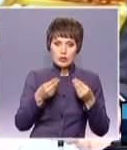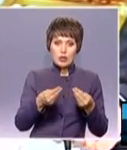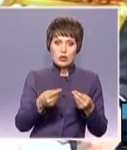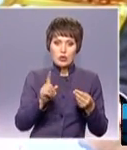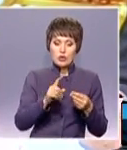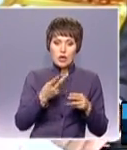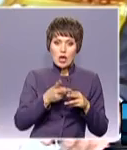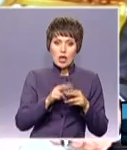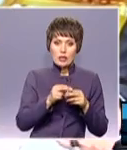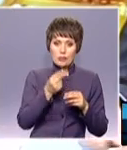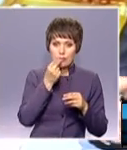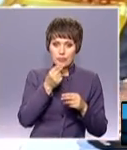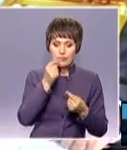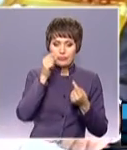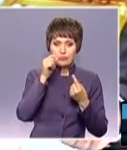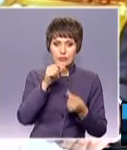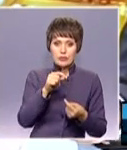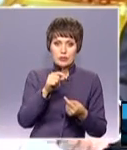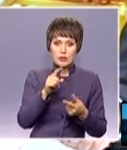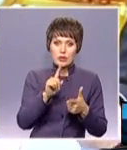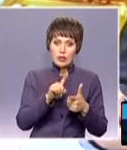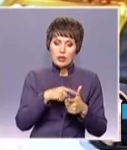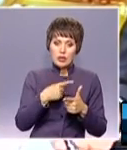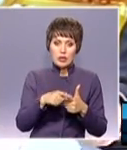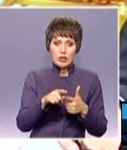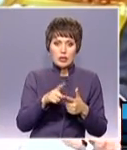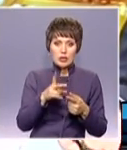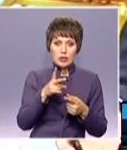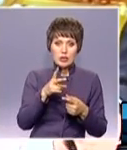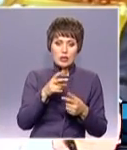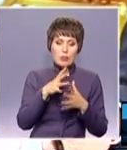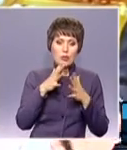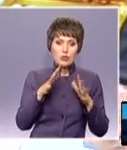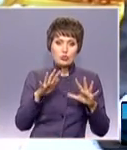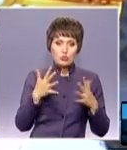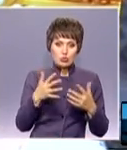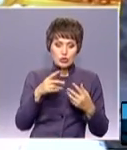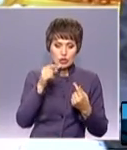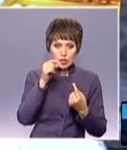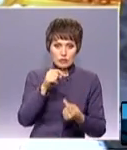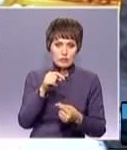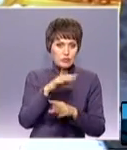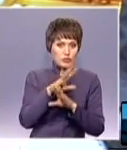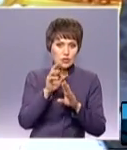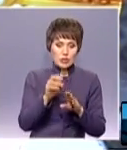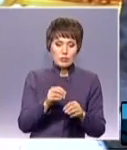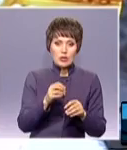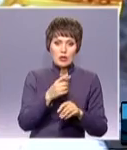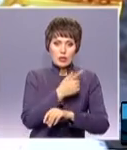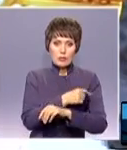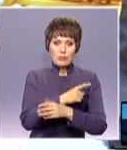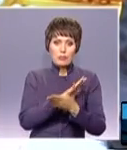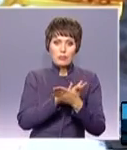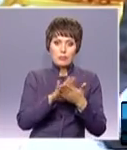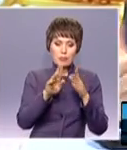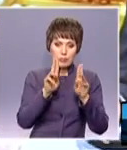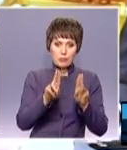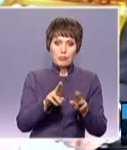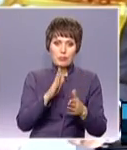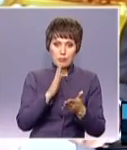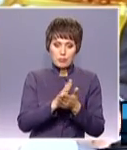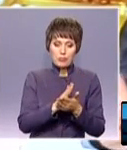эта продукция соответствует, или ну, в основном она соответствовала всем санитарно-гигиеническим показателям.